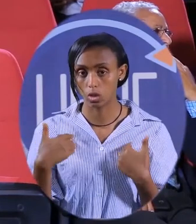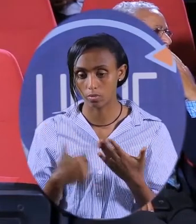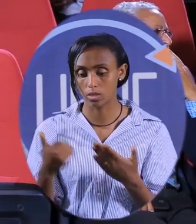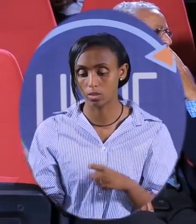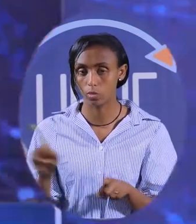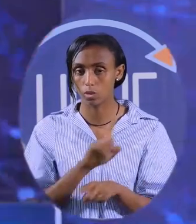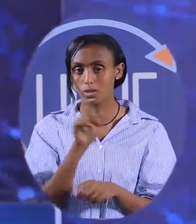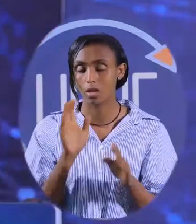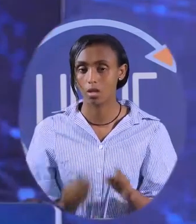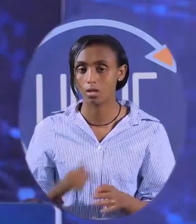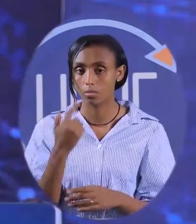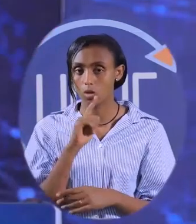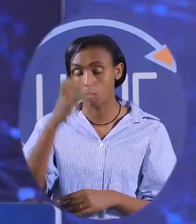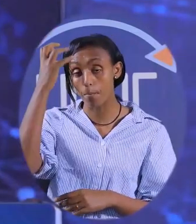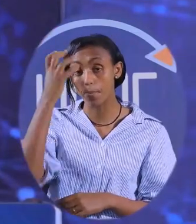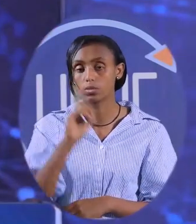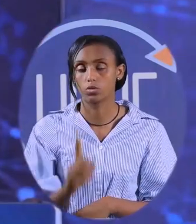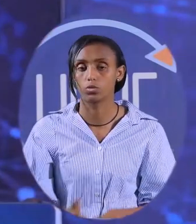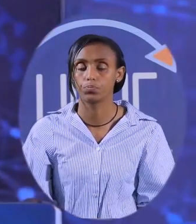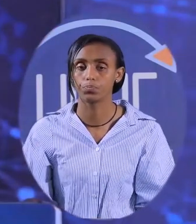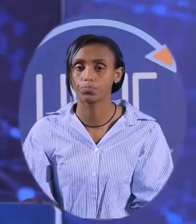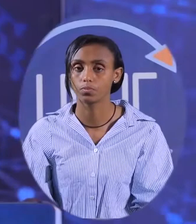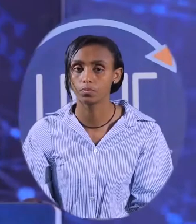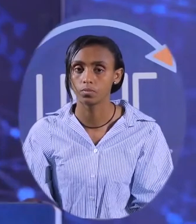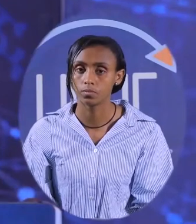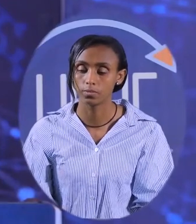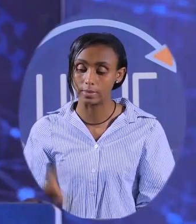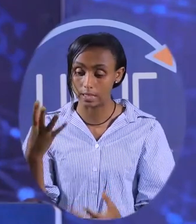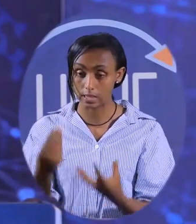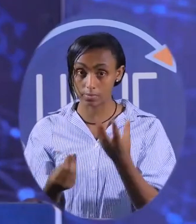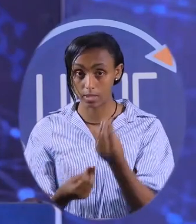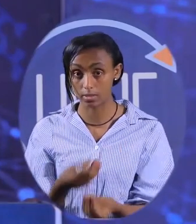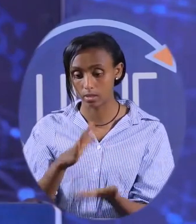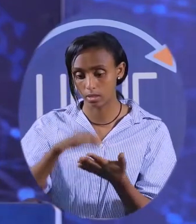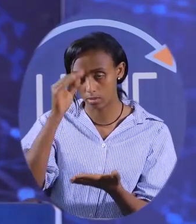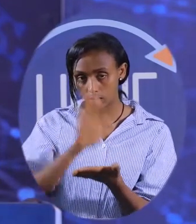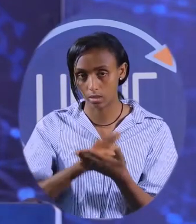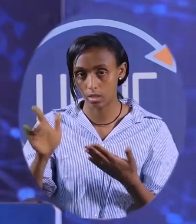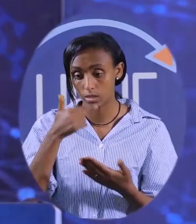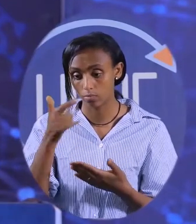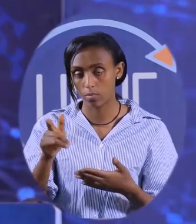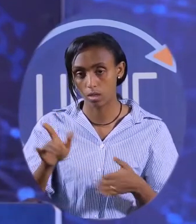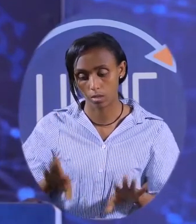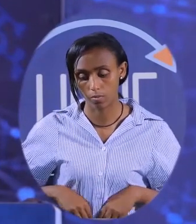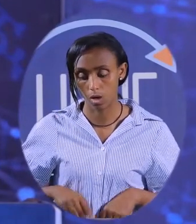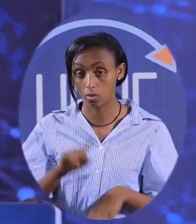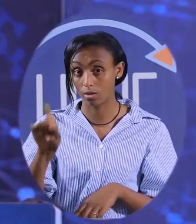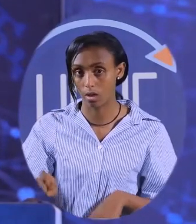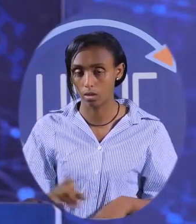ደግሞ ተጠያቂው ኦፍኮርስ መንግስት። ቀስ በቀስ ትምህርት ጥራት ሲባል እኔ ይቀበላል ተጠያቂ